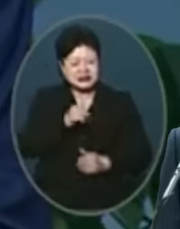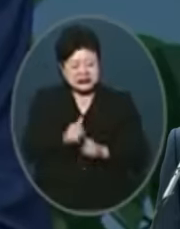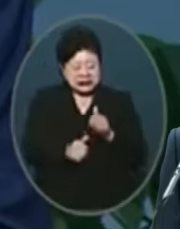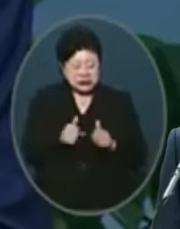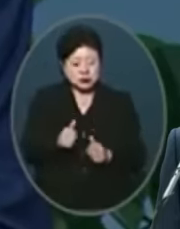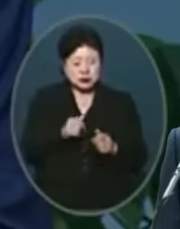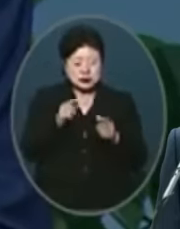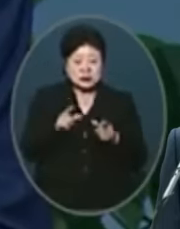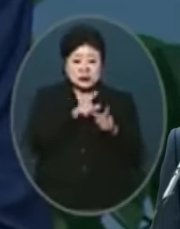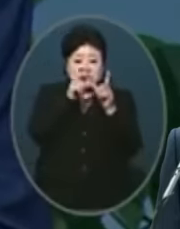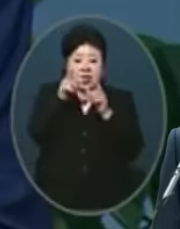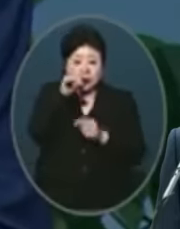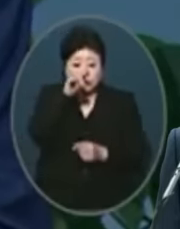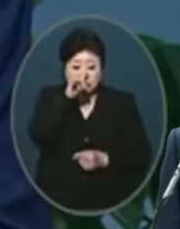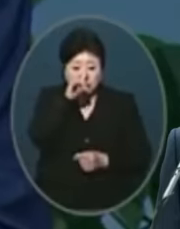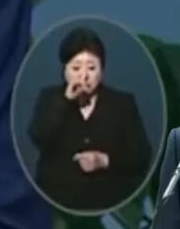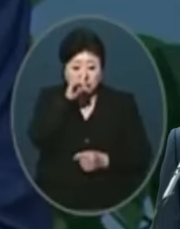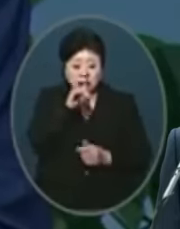자손들이 살고 있다고 했는데